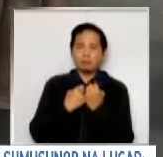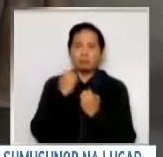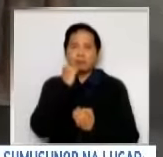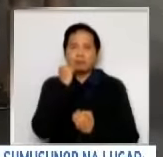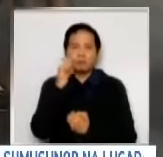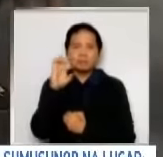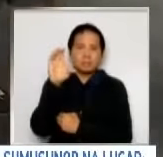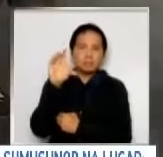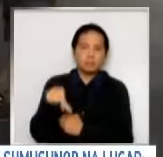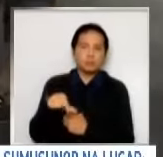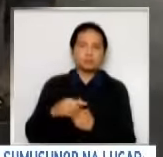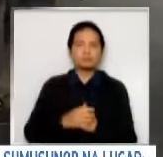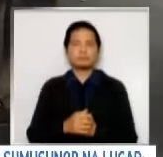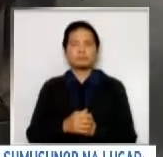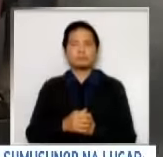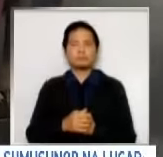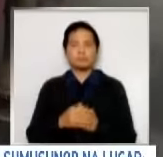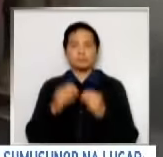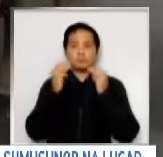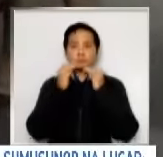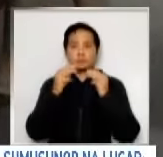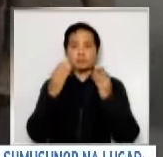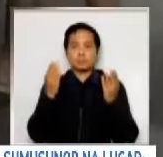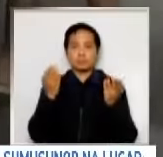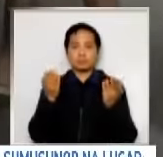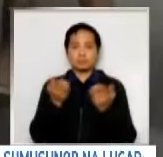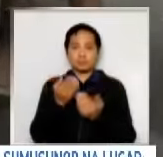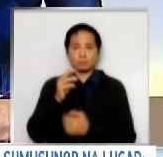Maynila, Jonathan Andal, Buong Puso para sa Pilipino.